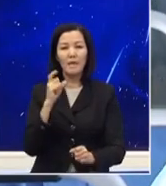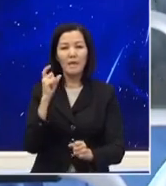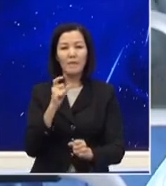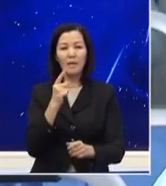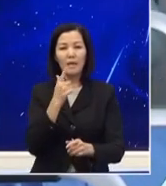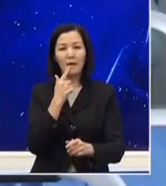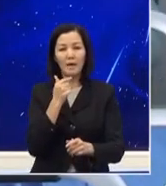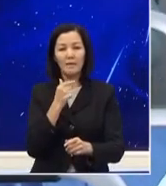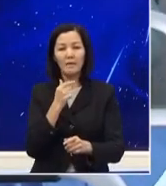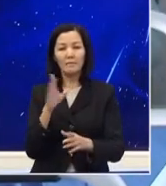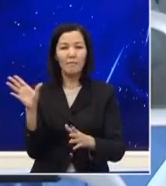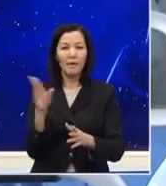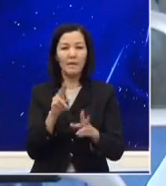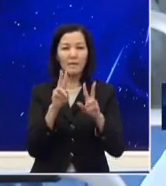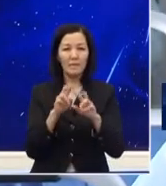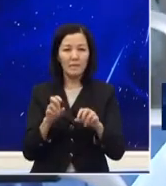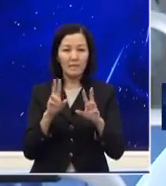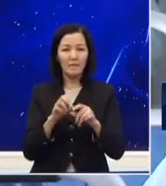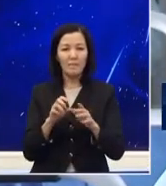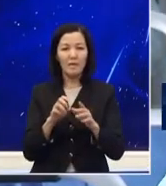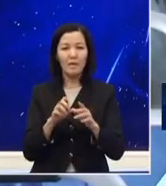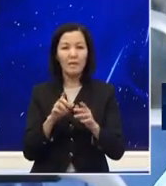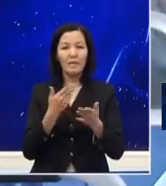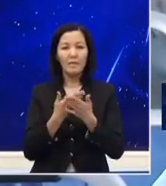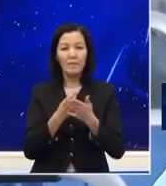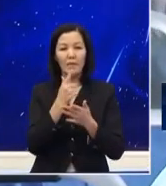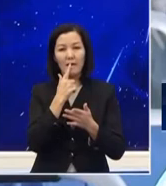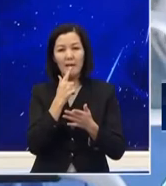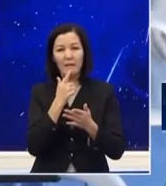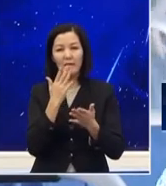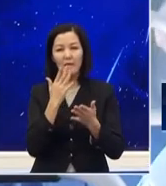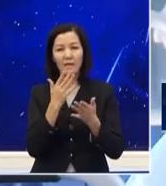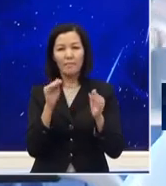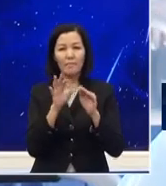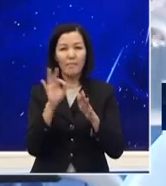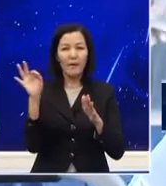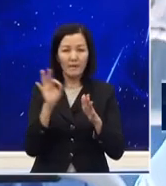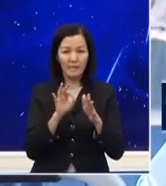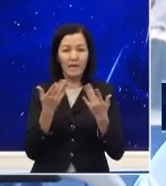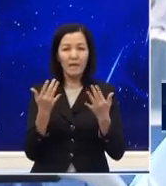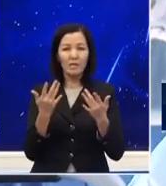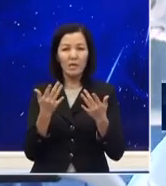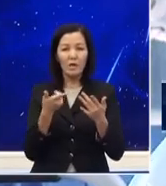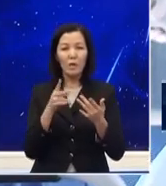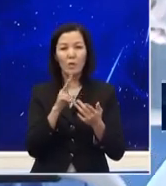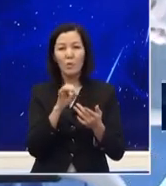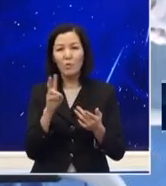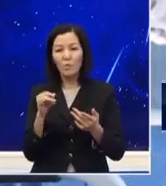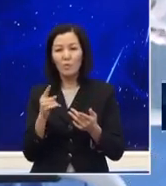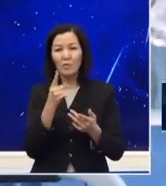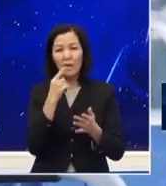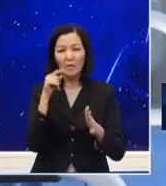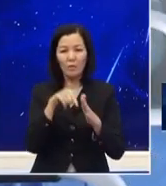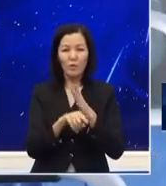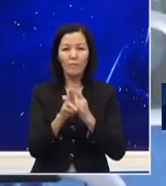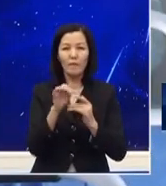анализ, жалпы зәр анализін анықтайтын, жалғыз гемоглобиннің өзін анықтайтын, сонымен қатар глюкоза, қанның құрамында қант